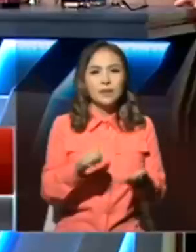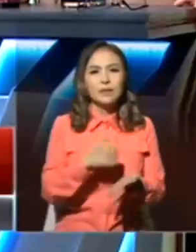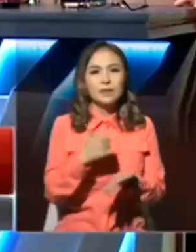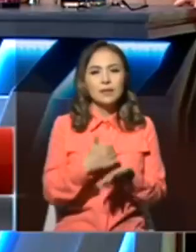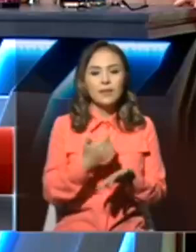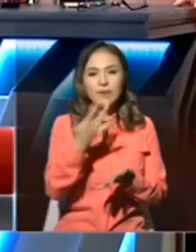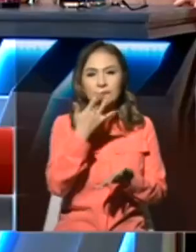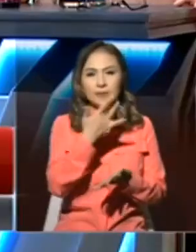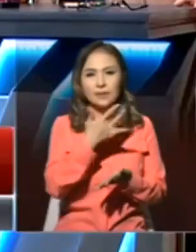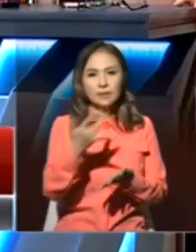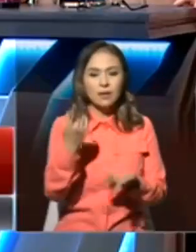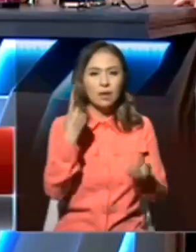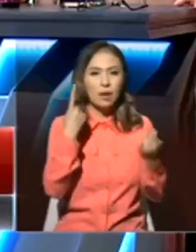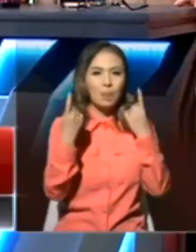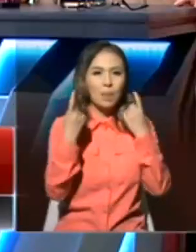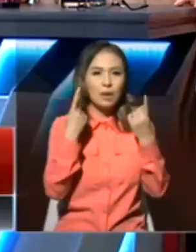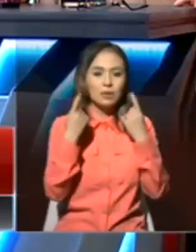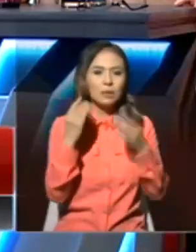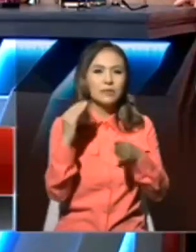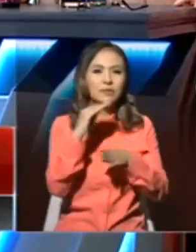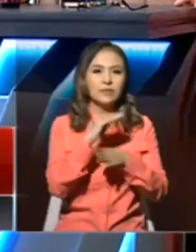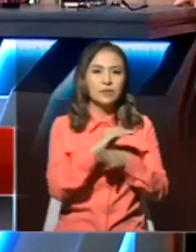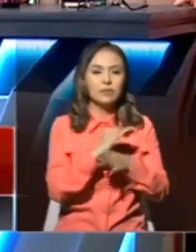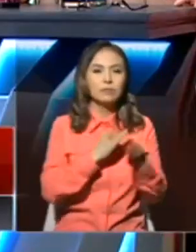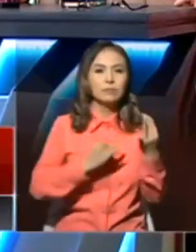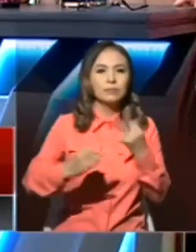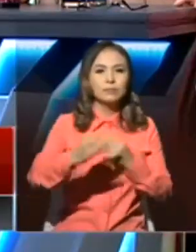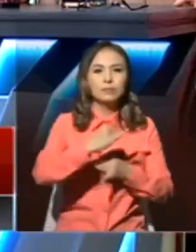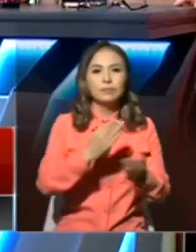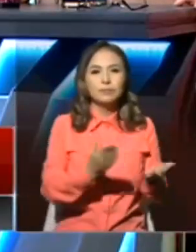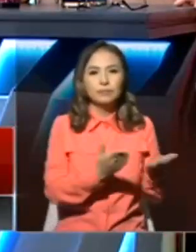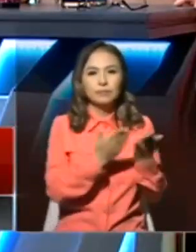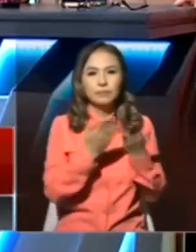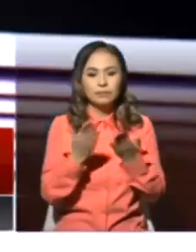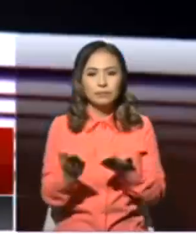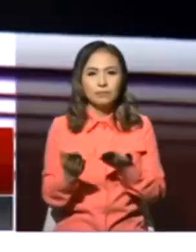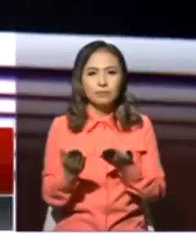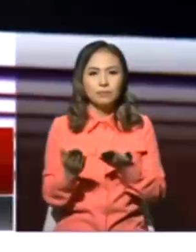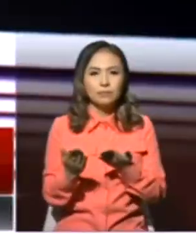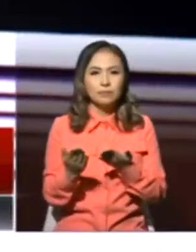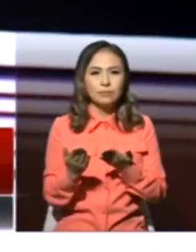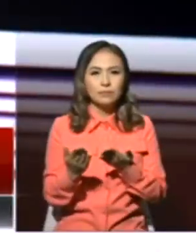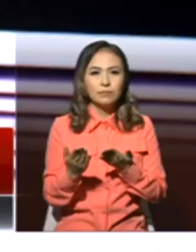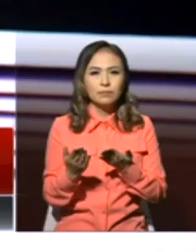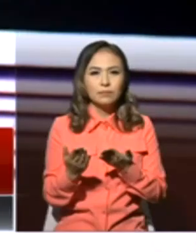саяси хабарында тағы да бір рет талқылауға шақырып отырмыз.